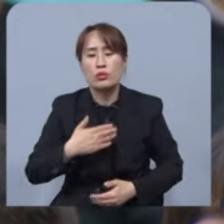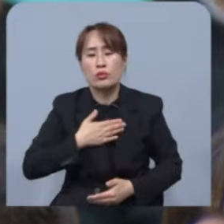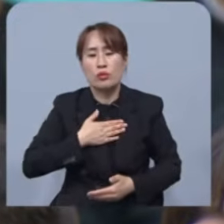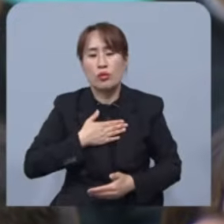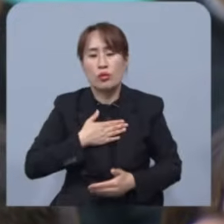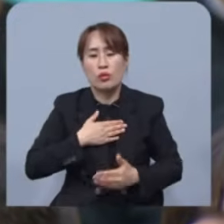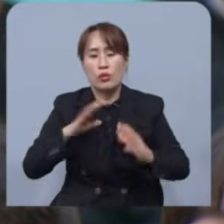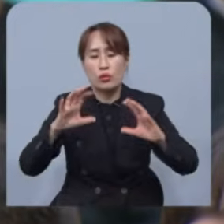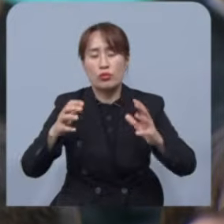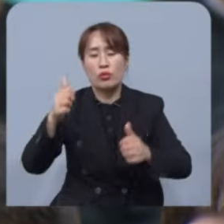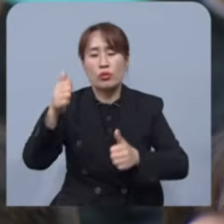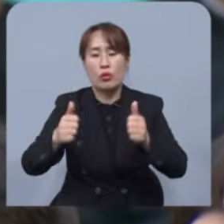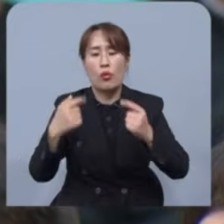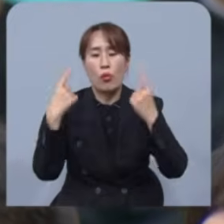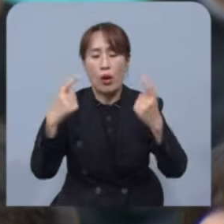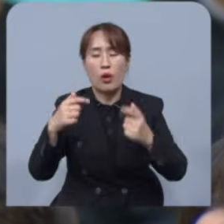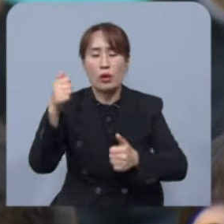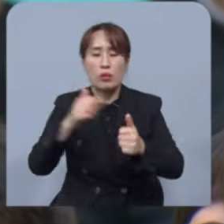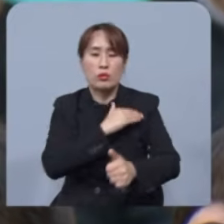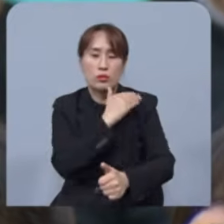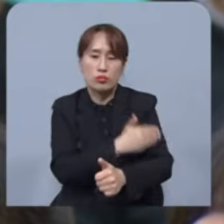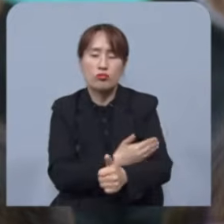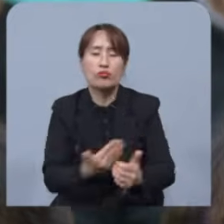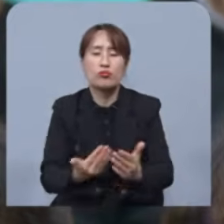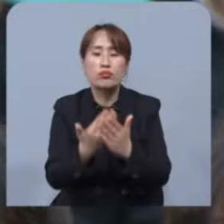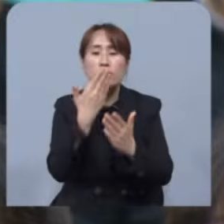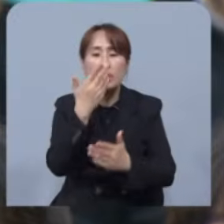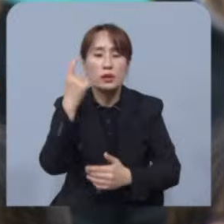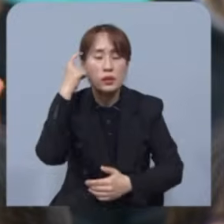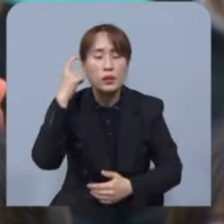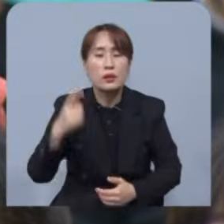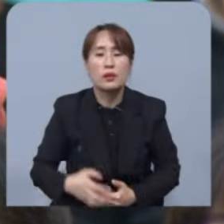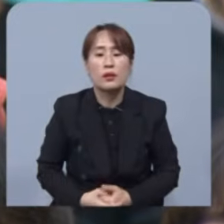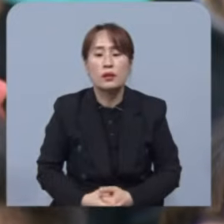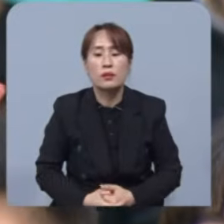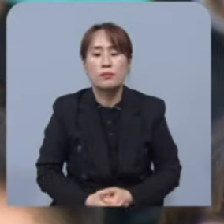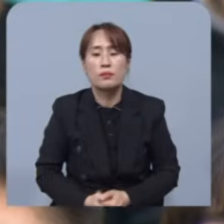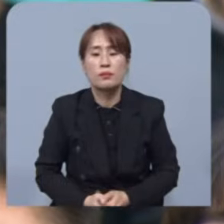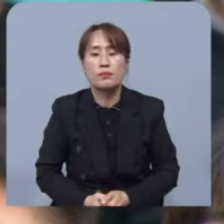저희 국가 관광 경쟁력도 좀 높아지지 않을까 또 생각이 듭니다.